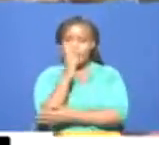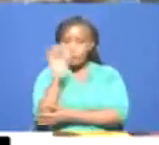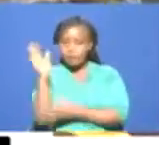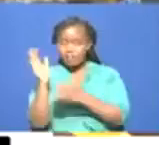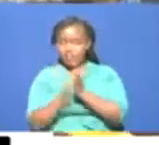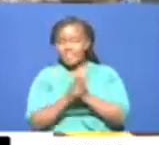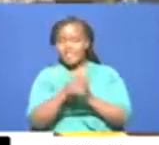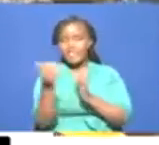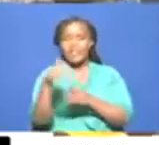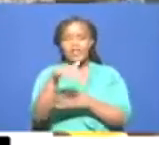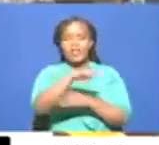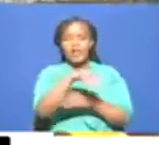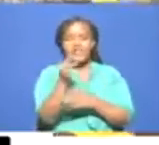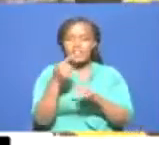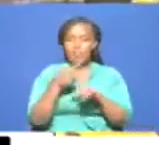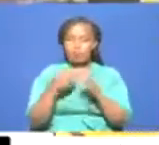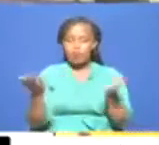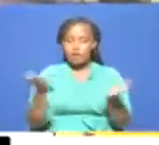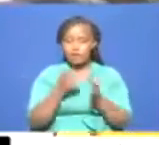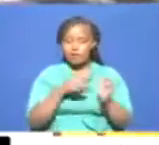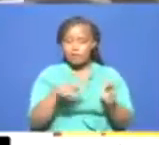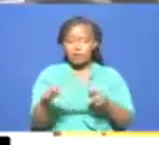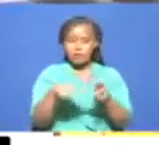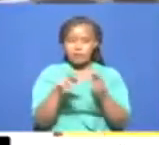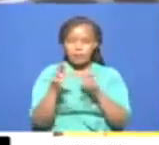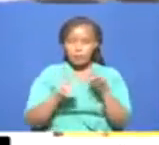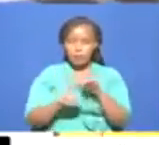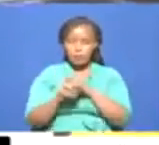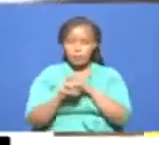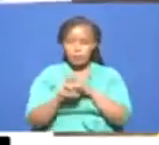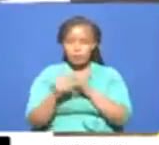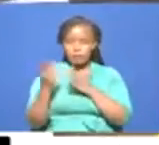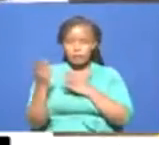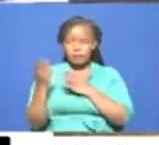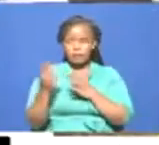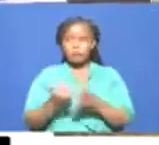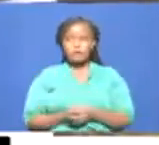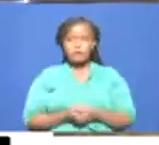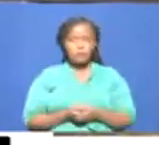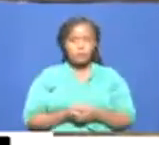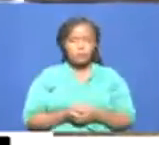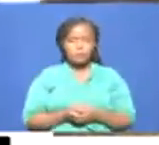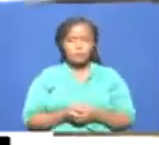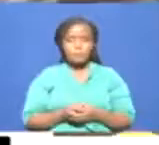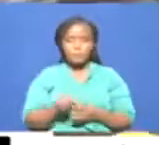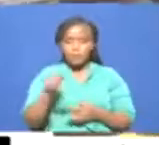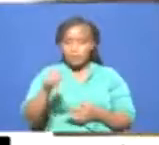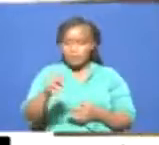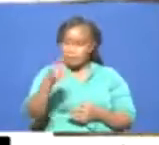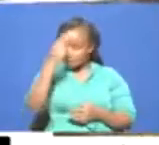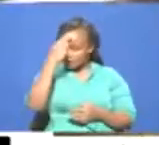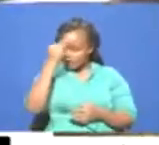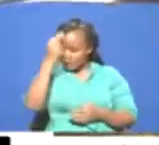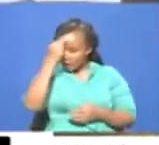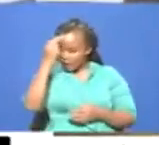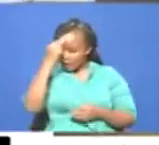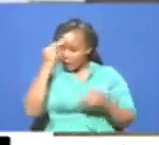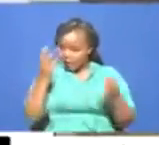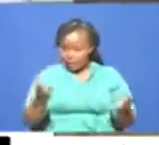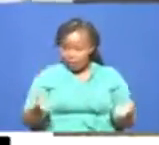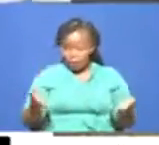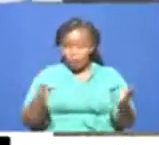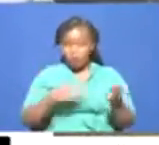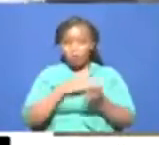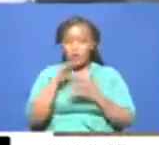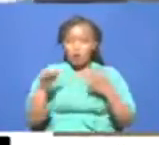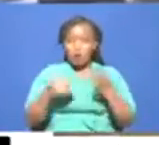vya mito humu nchini. Kati ya Narok, wale watu wote